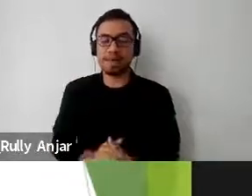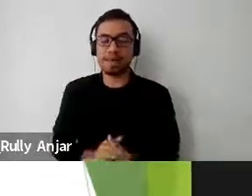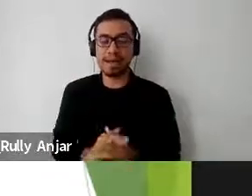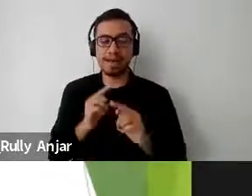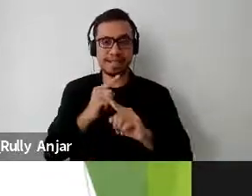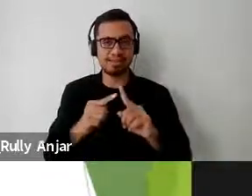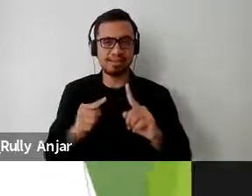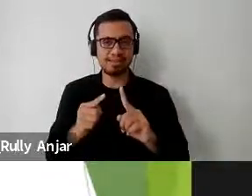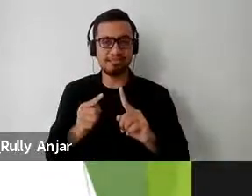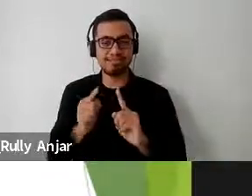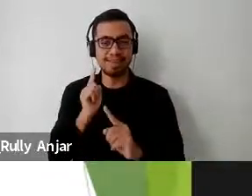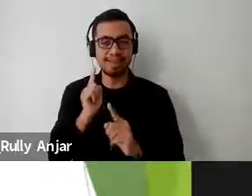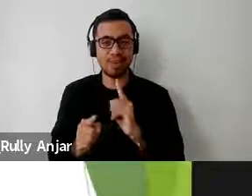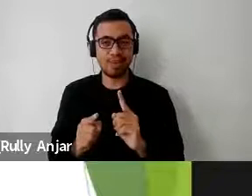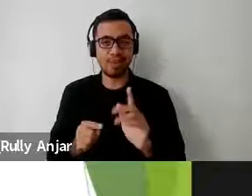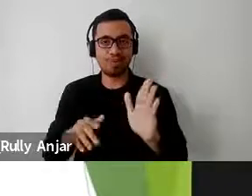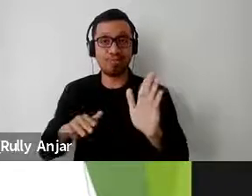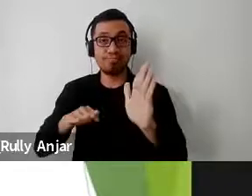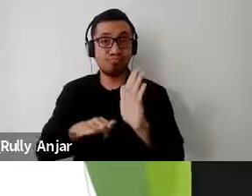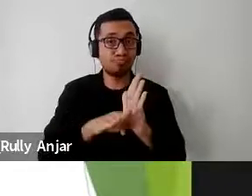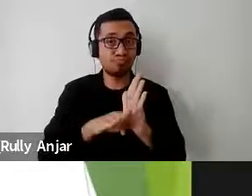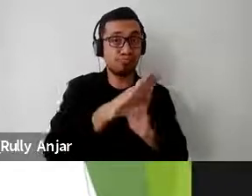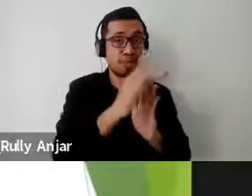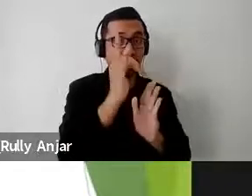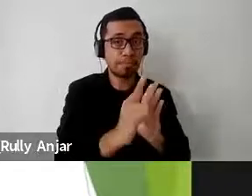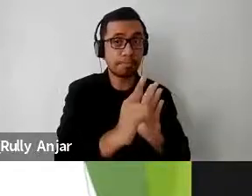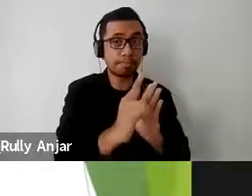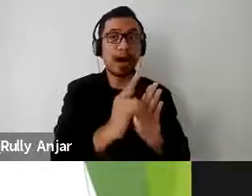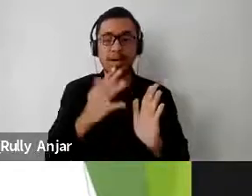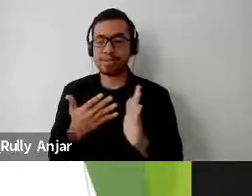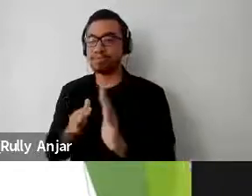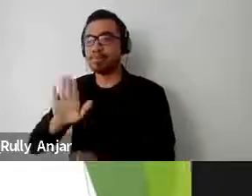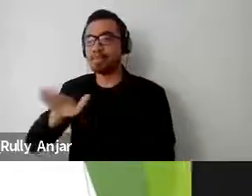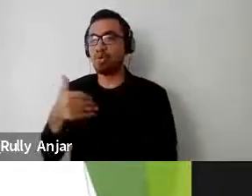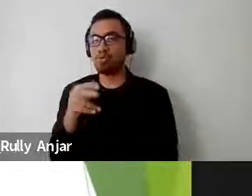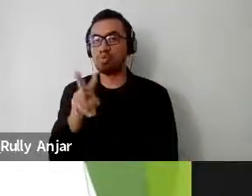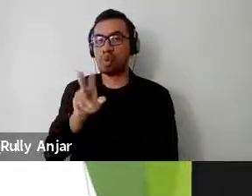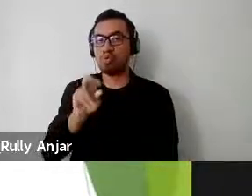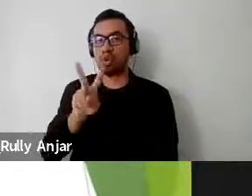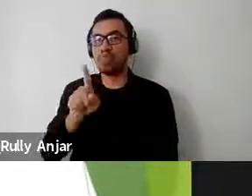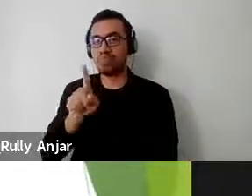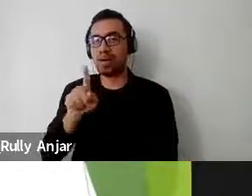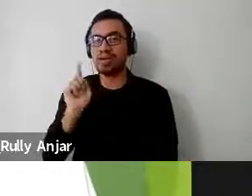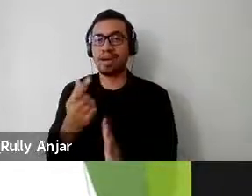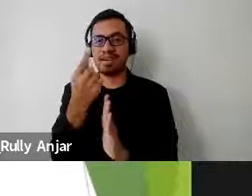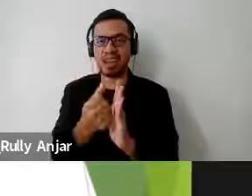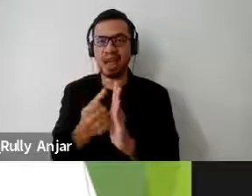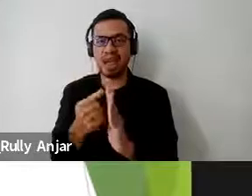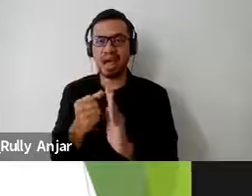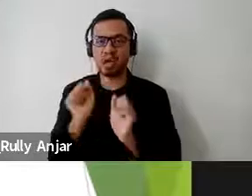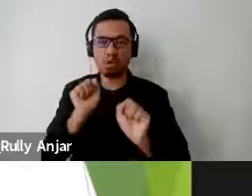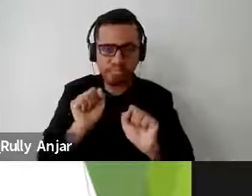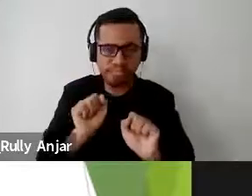di 2021 kita akan pasang lagi angka di belanja tidak terduga, dana di sana, yang